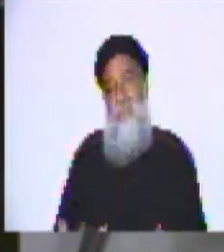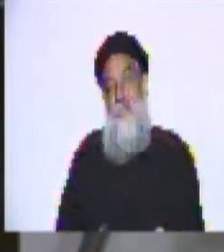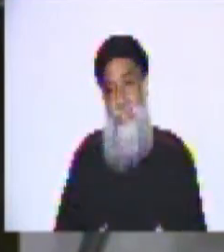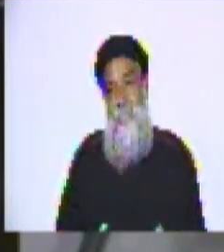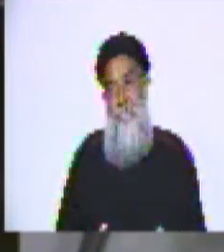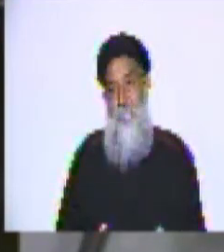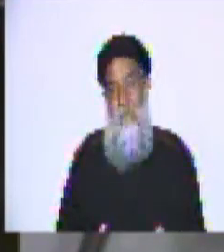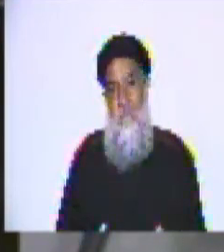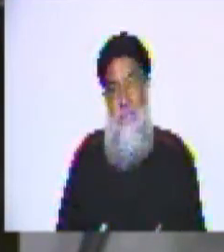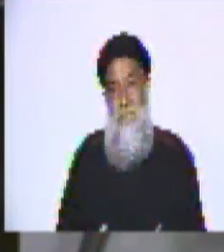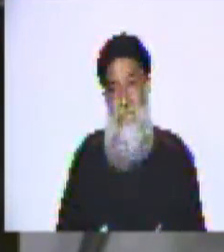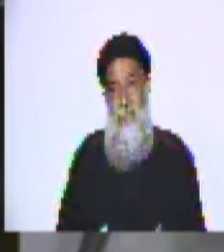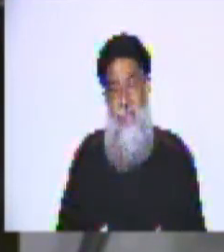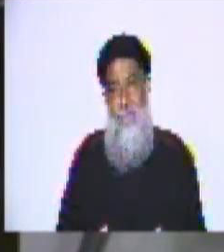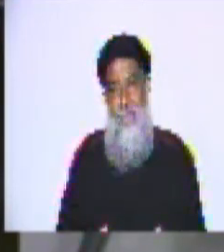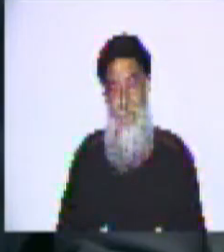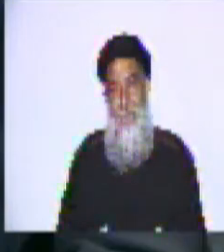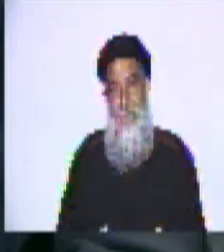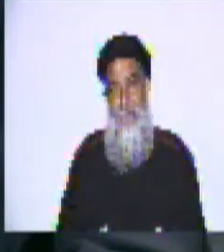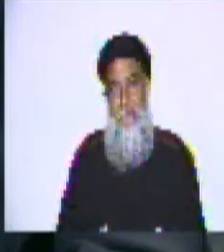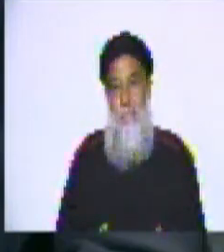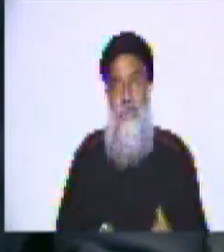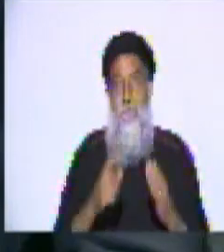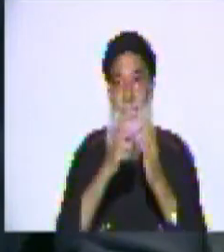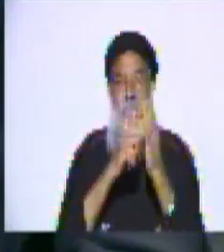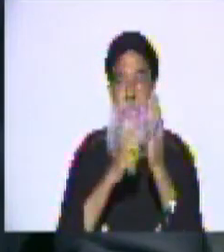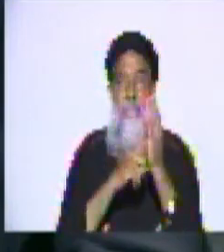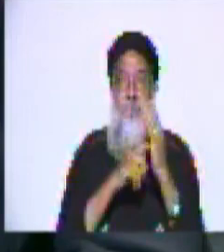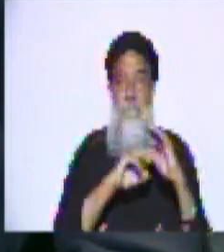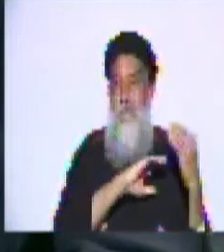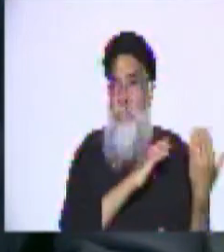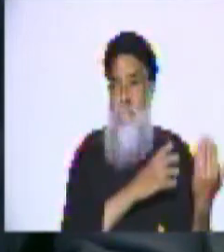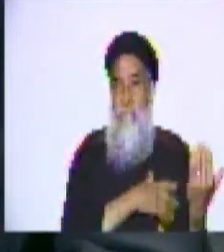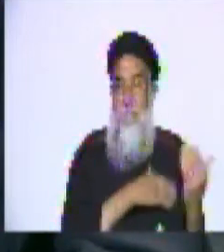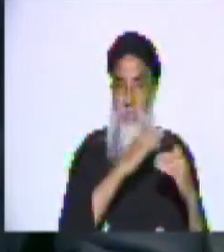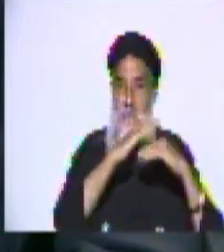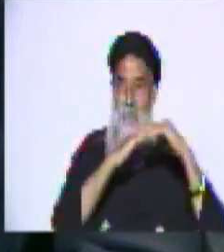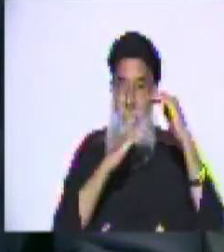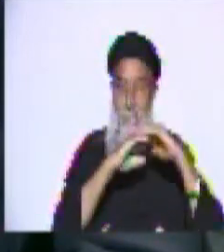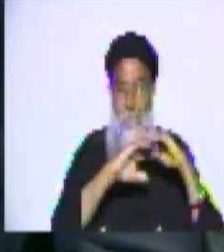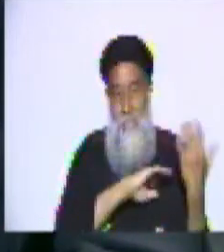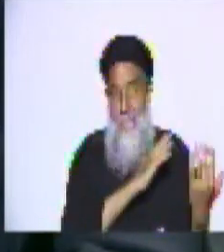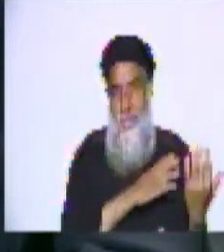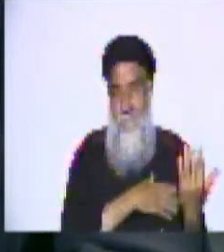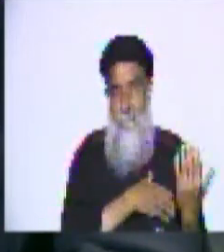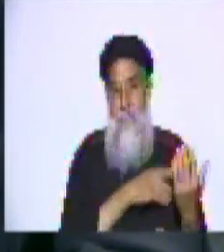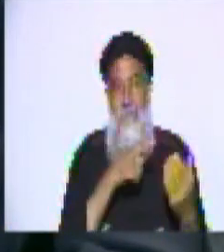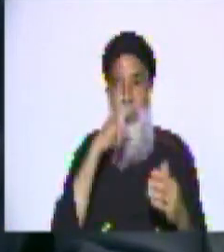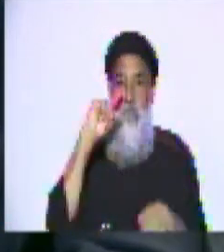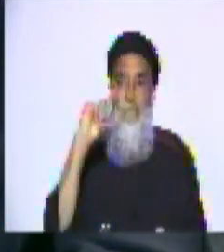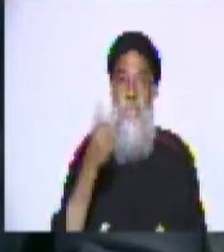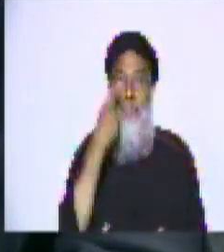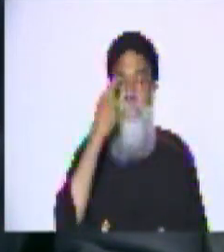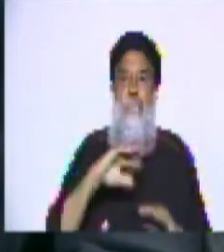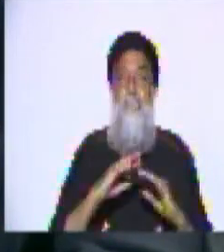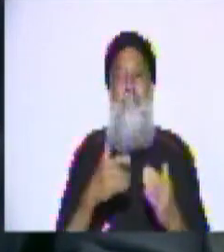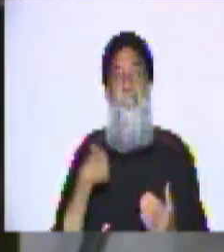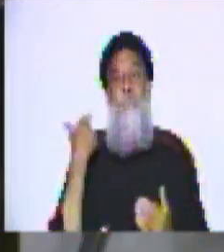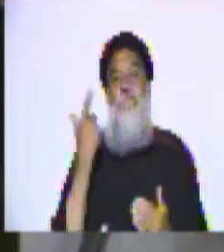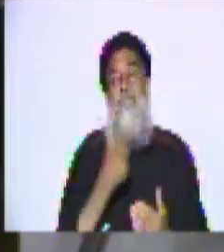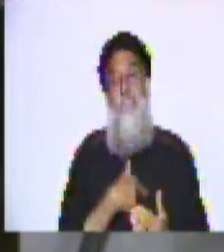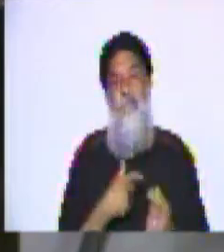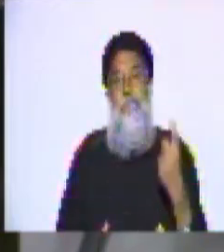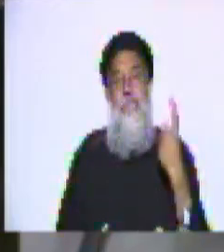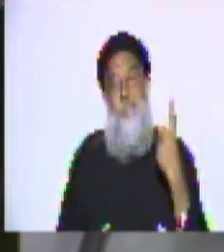يعني. طيب سيدنا، مصادر العقيدة من أين؟ مصادر العقيدة أولا الكتاب